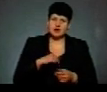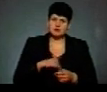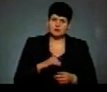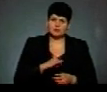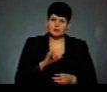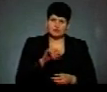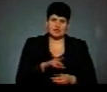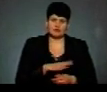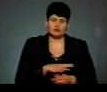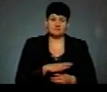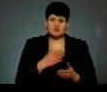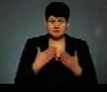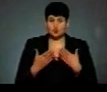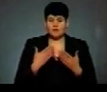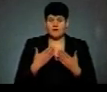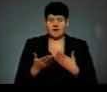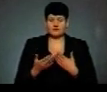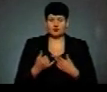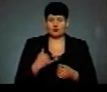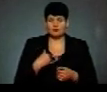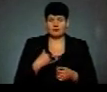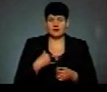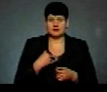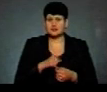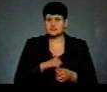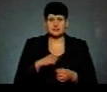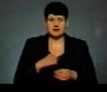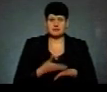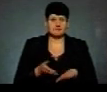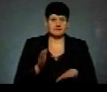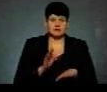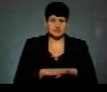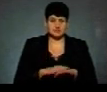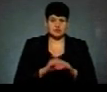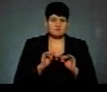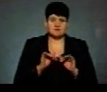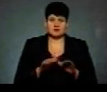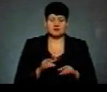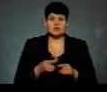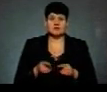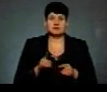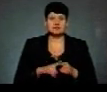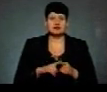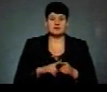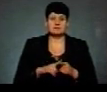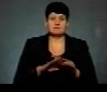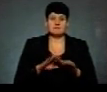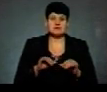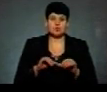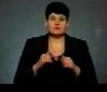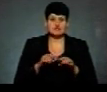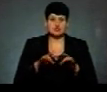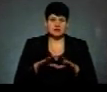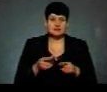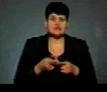тоді? Так, спілкувався. Ну, у мене сама важка місія. Сама важка місія декана – це після комісійного рішення ти